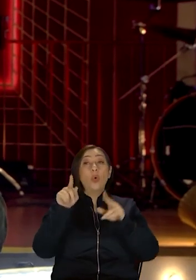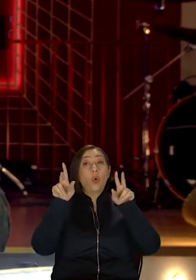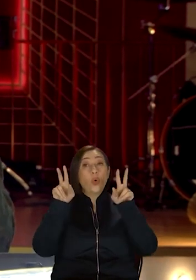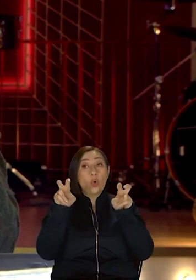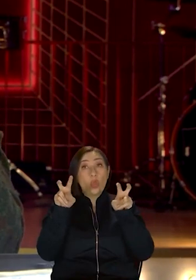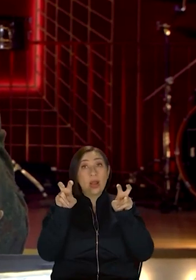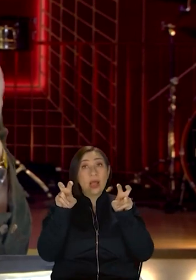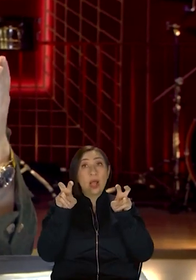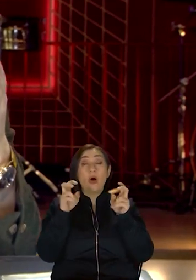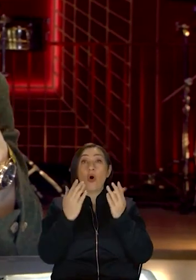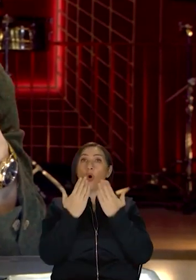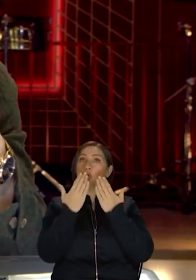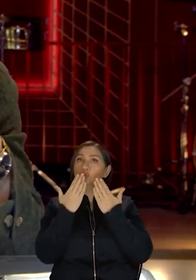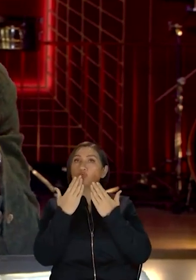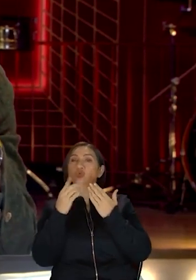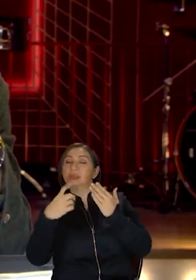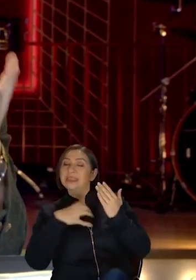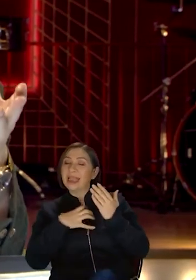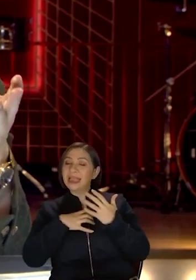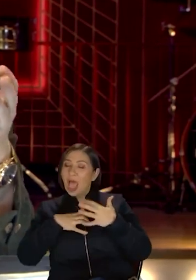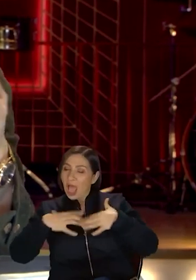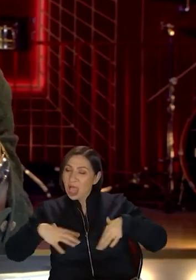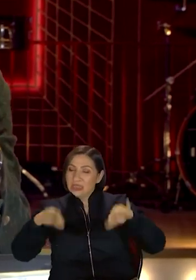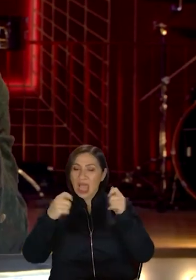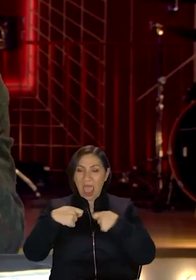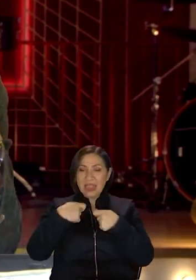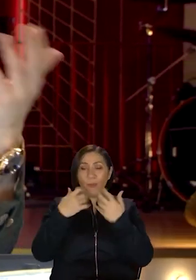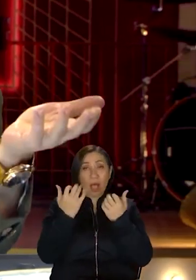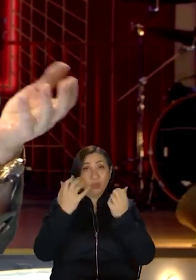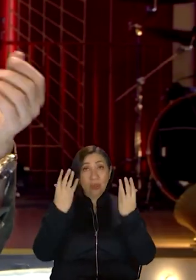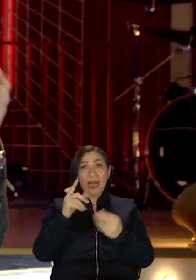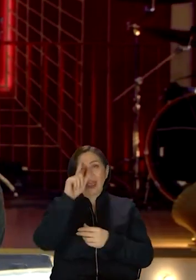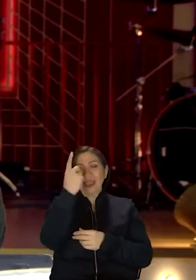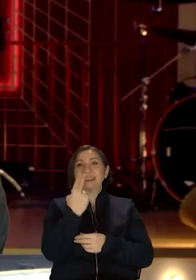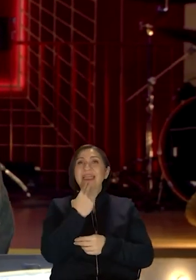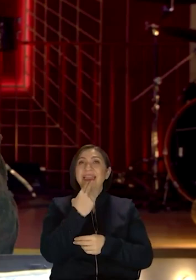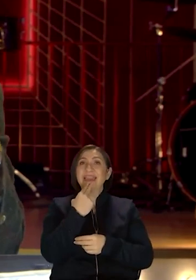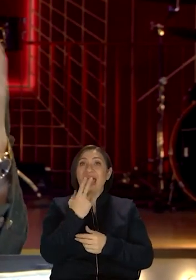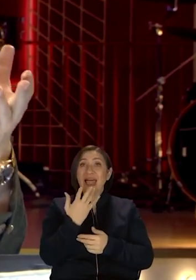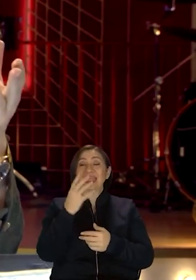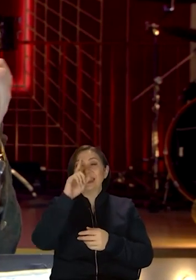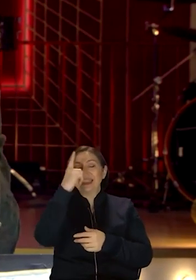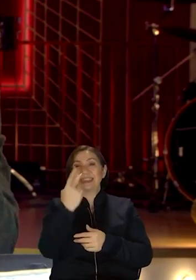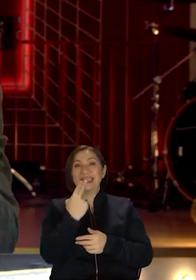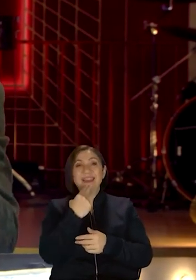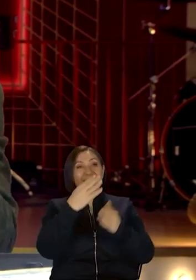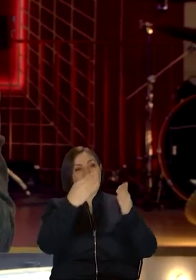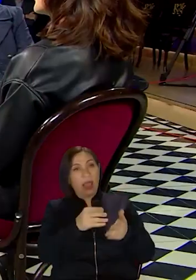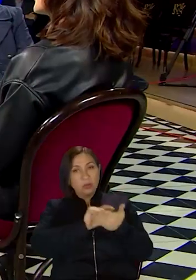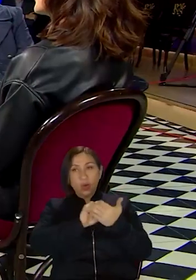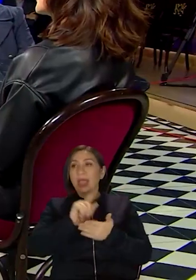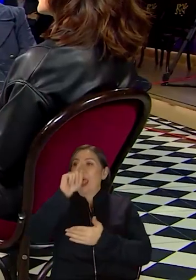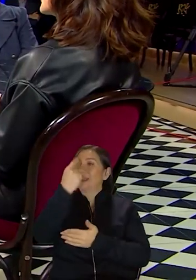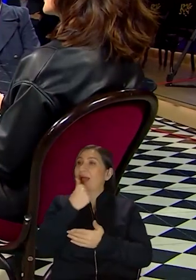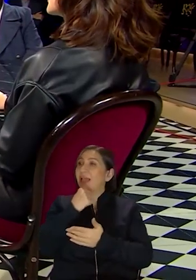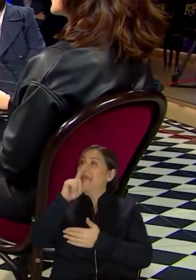konuları okumuş, bu konularda eğitilmiş olanlar, ya yalnız kadınlar, yalnız kadınlar, yalnız kadınları yazıyor, yalnız erkekler,